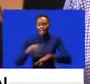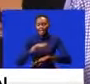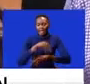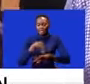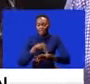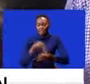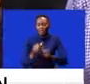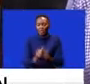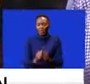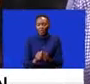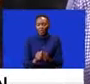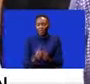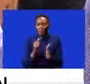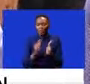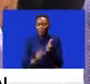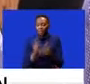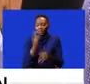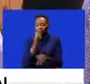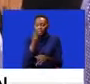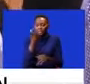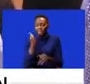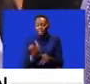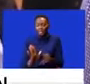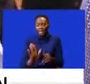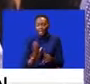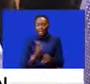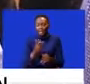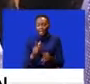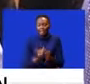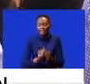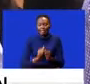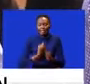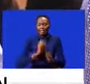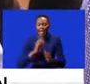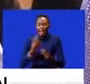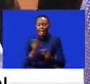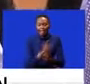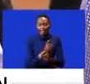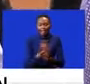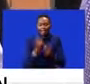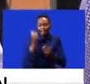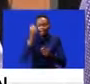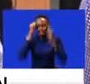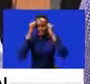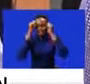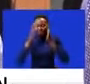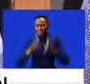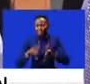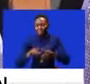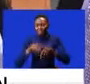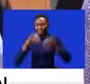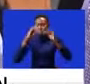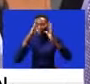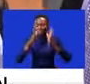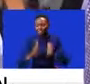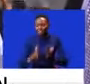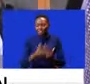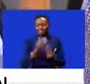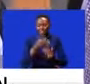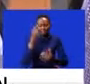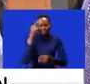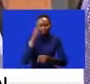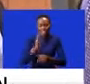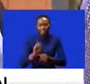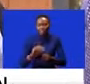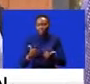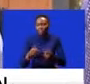festivals to gik mwaseneno kae mage nyithindo ma talented jopuonj oserito gi maber jotend skunde miluongo ni HOIs gi